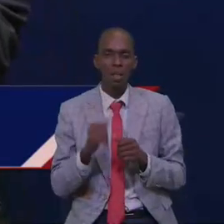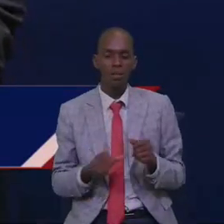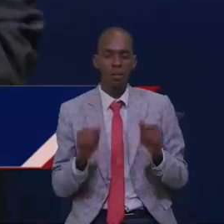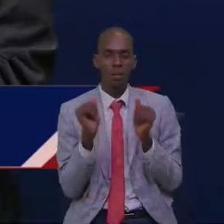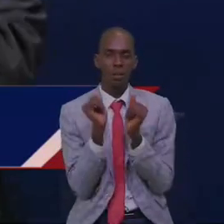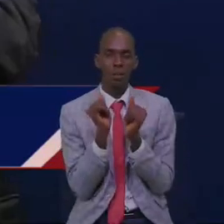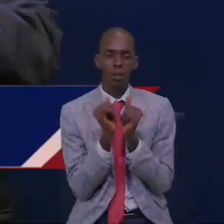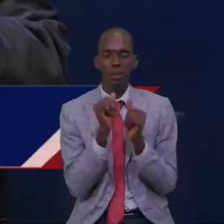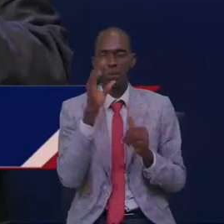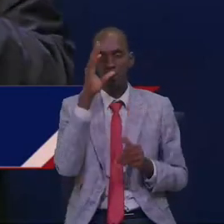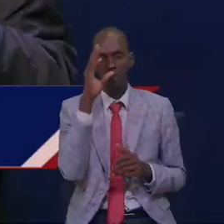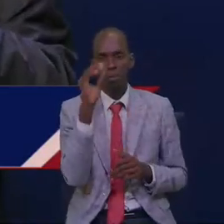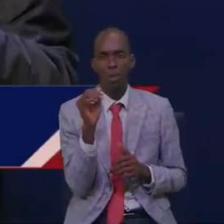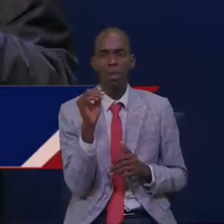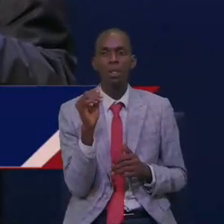les hommes libres